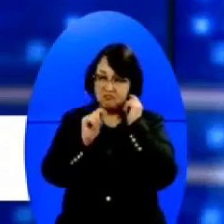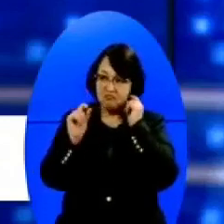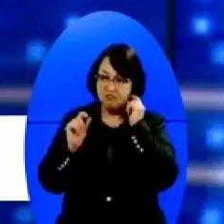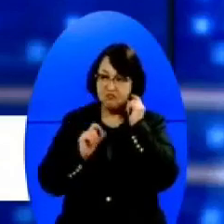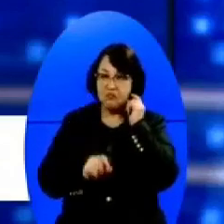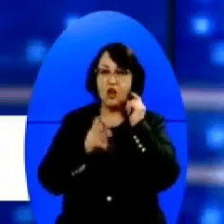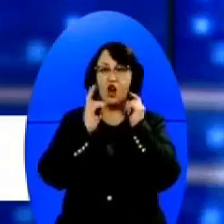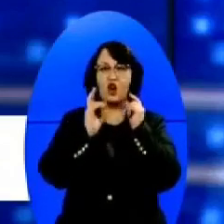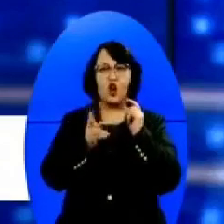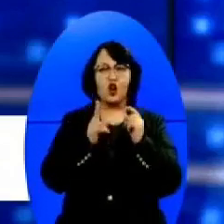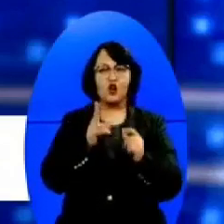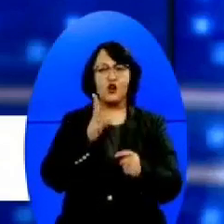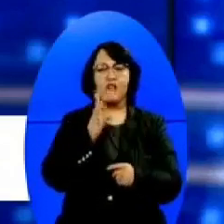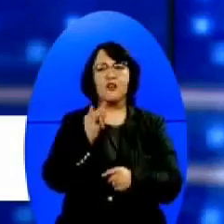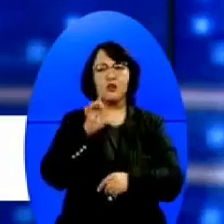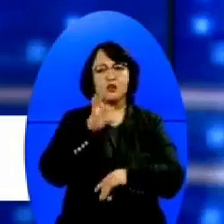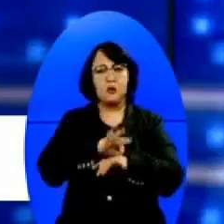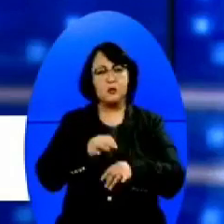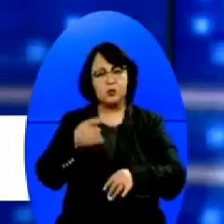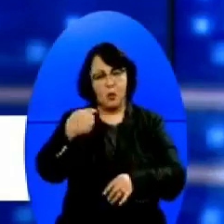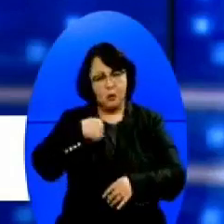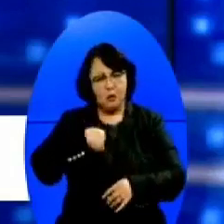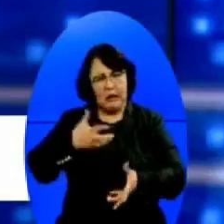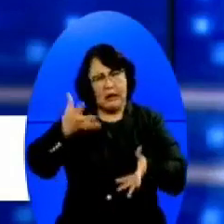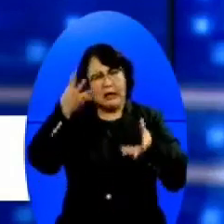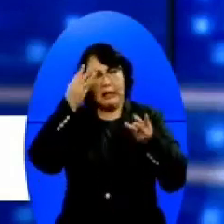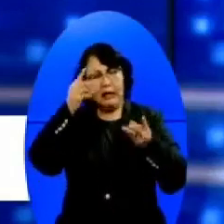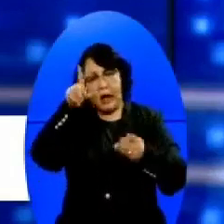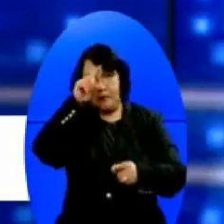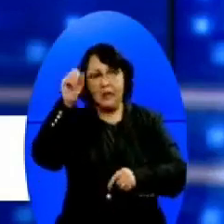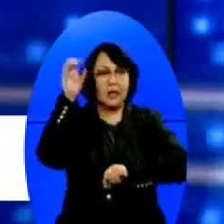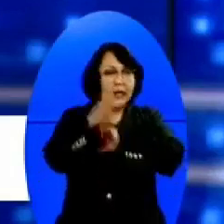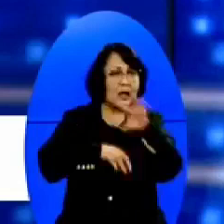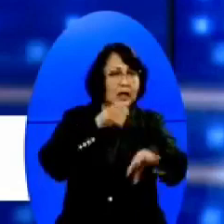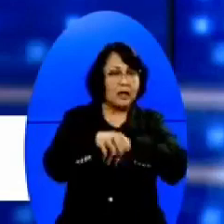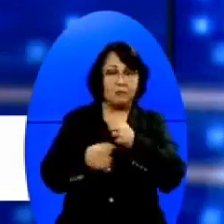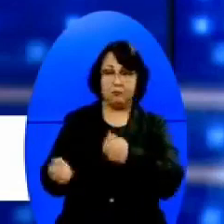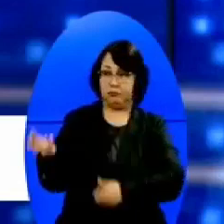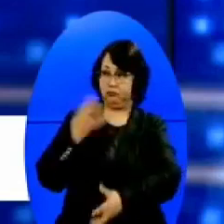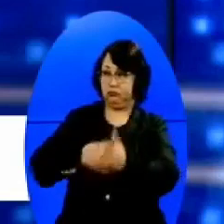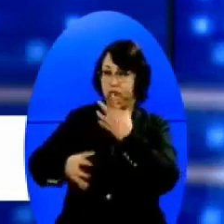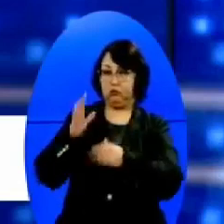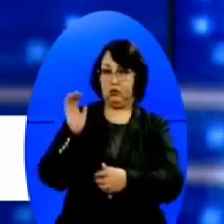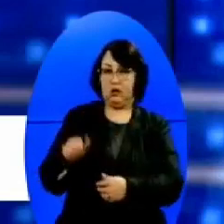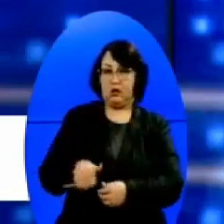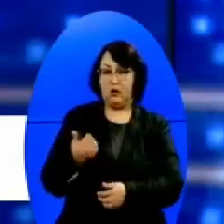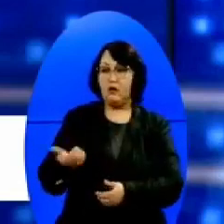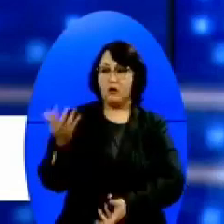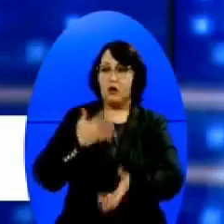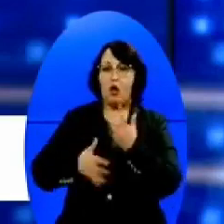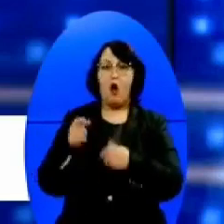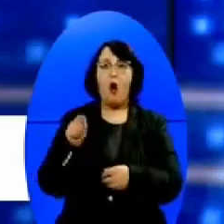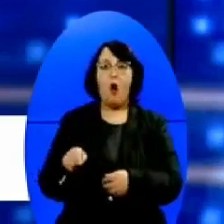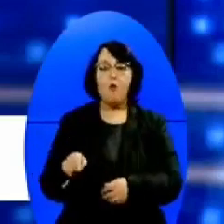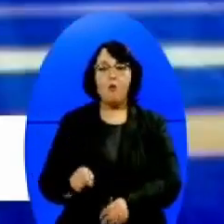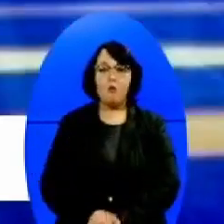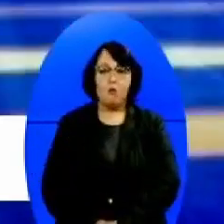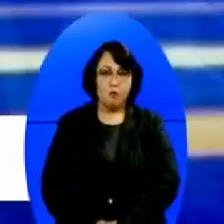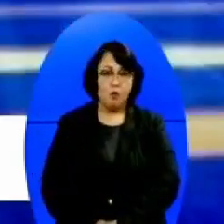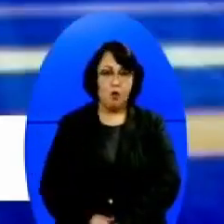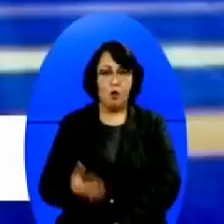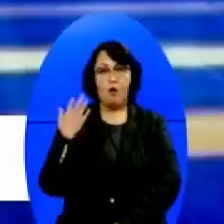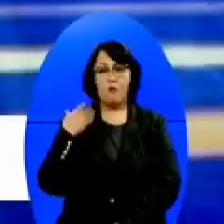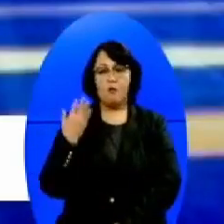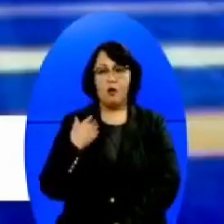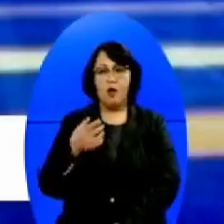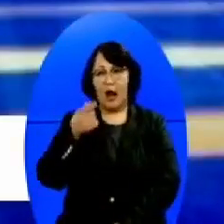талбартай холбоотой хүмүүс амьсгалын зам ямар нэгэн шинж тэмдэг илэрхээр эмнэлэгт очиж хандах нь илүүтэй байгааг бас энэгээр тодорхойлж болж байна. Өмнө бол